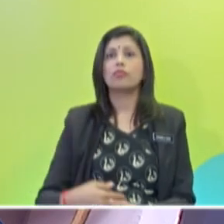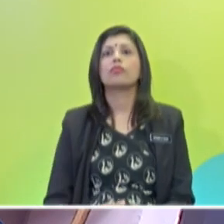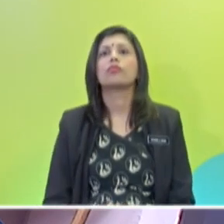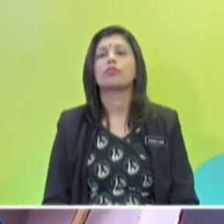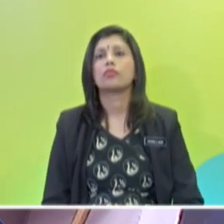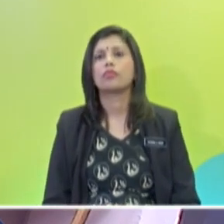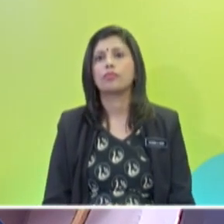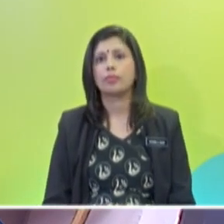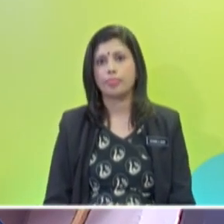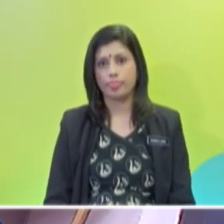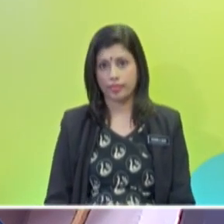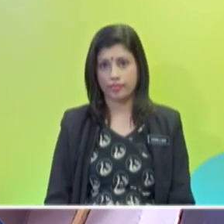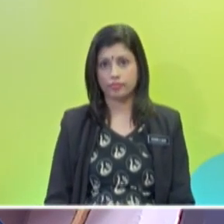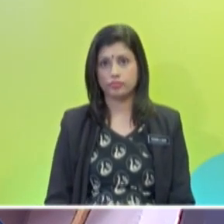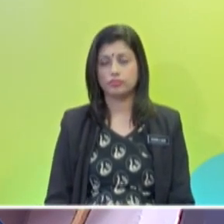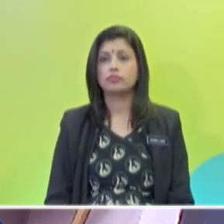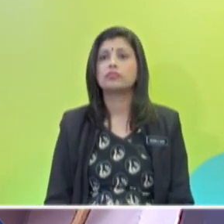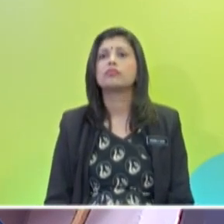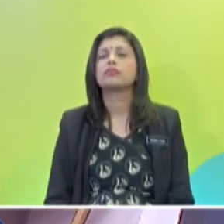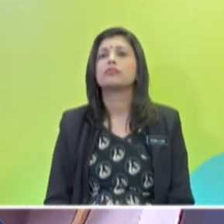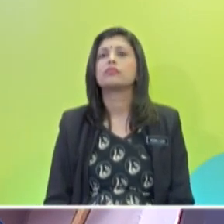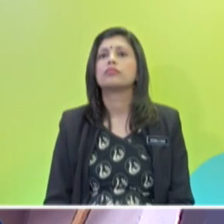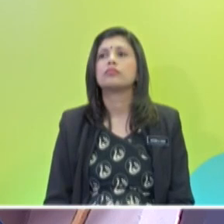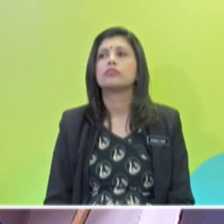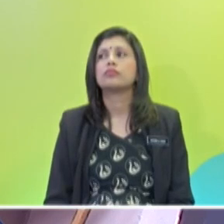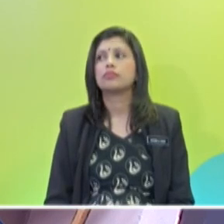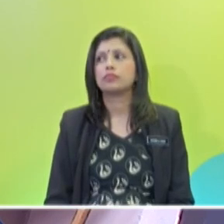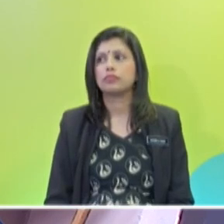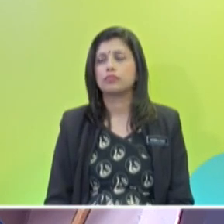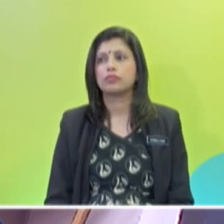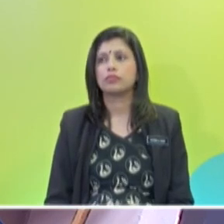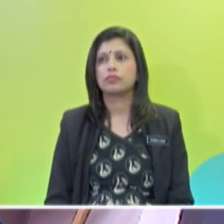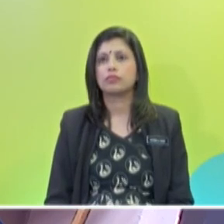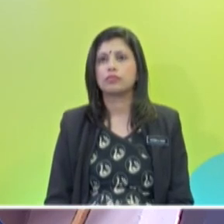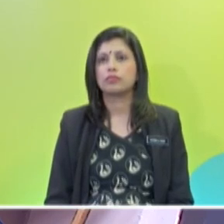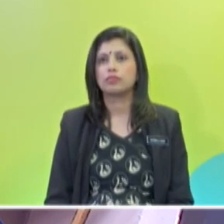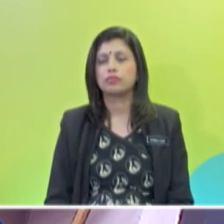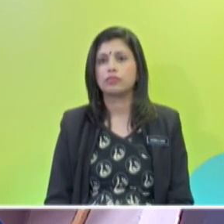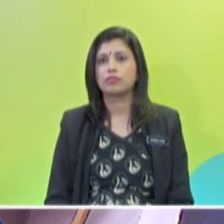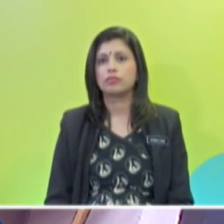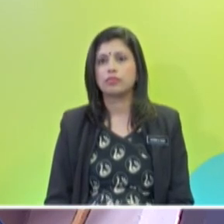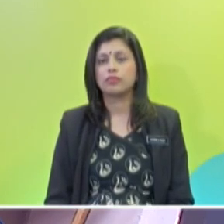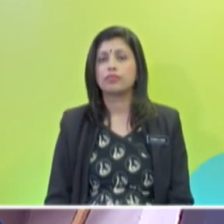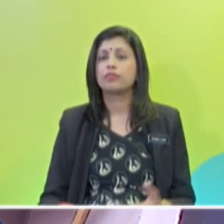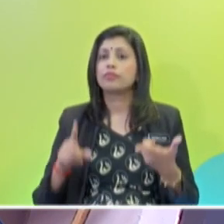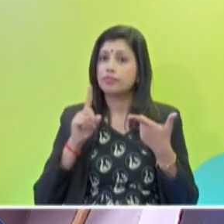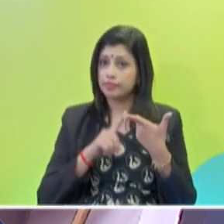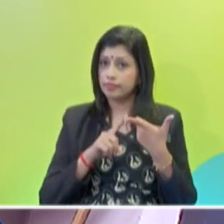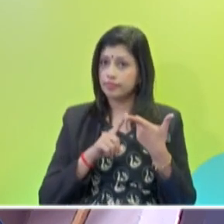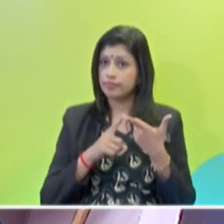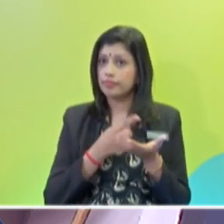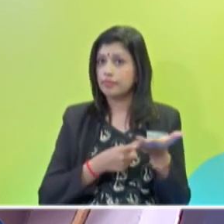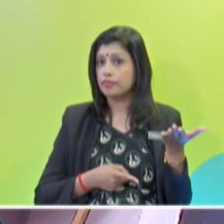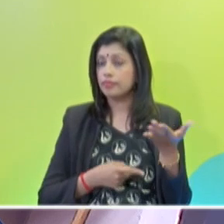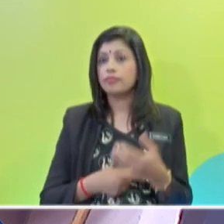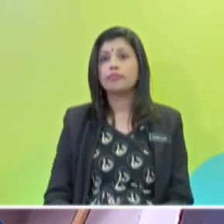tanduk. Pisang emas. Pisang emas dan ada juga pisang nipah. Nipah. Okey, ini buah pertama. Buah apa? Buah pisang.